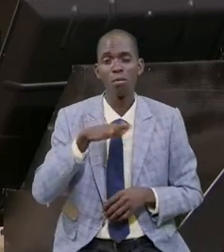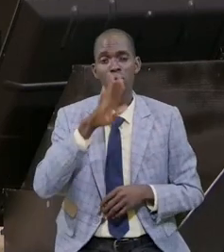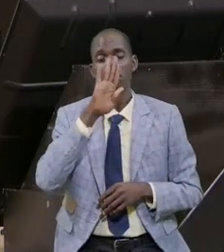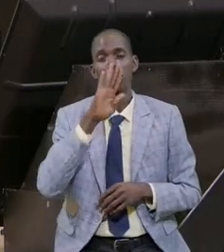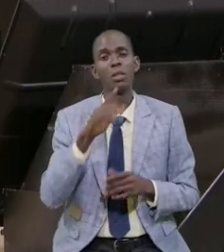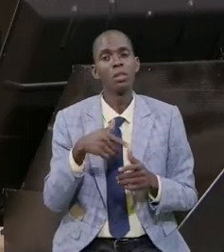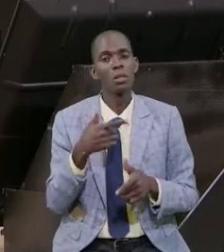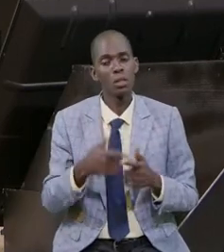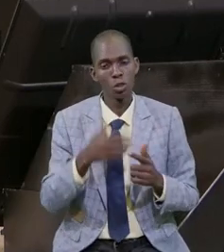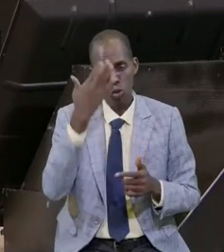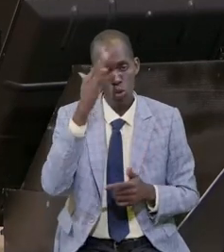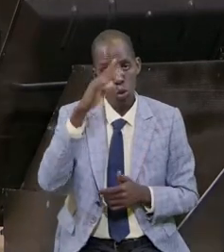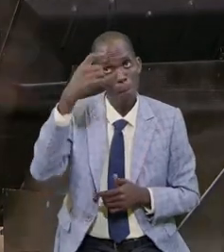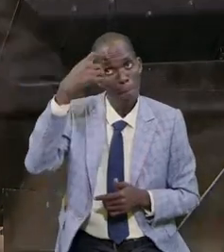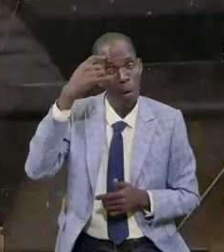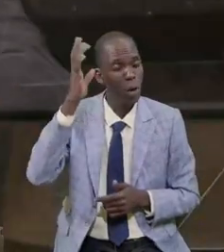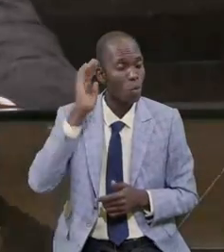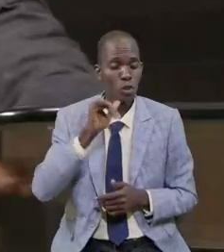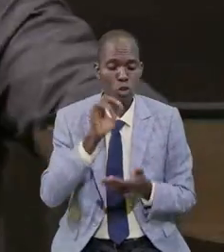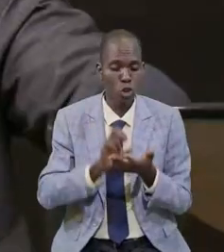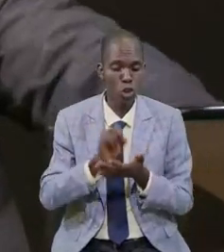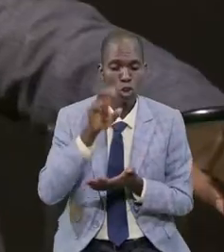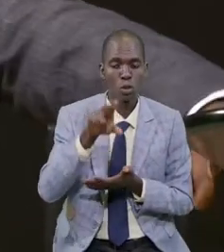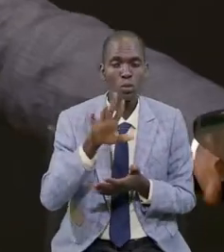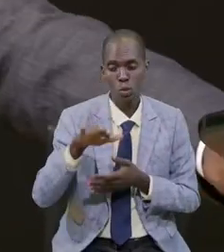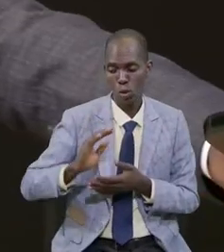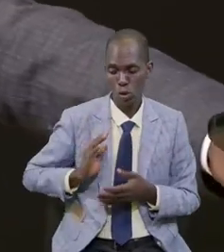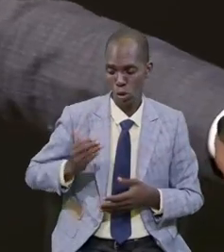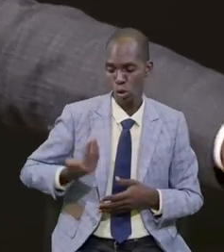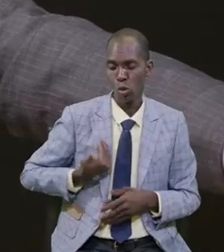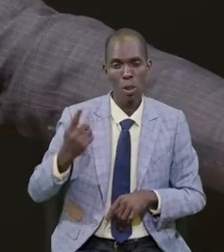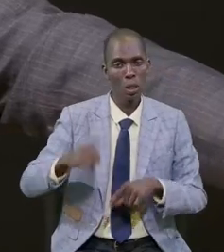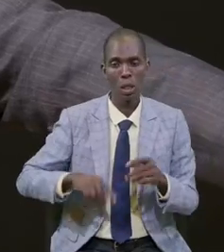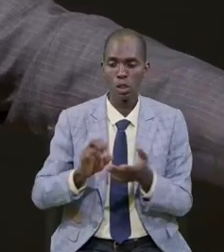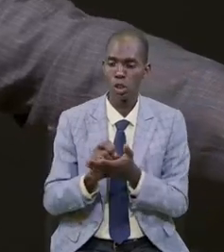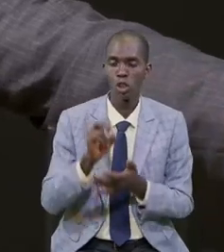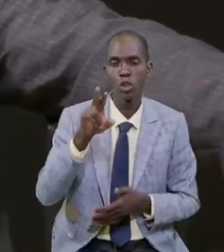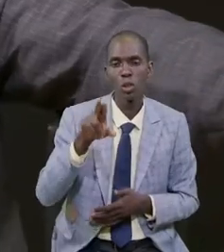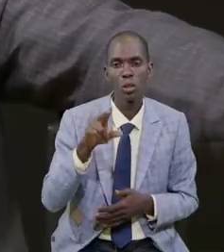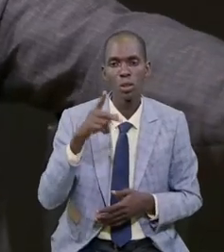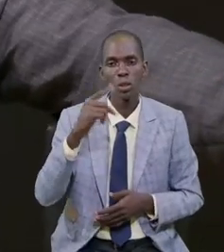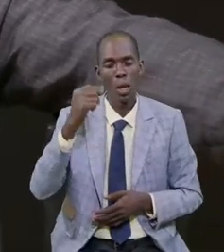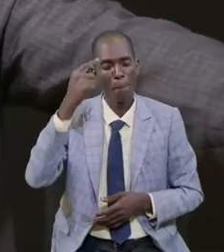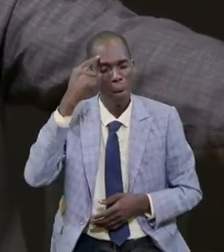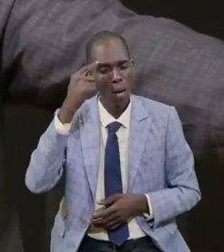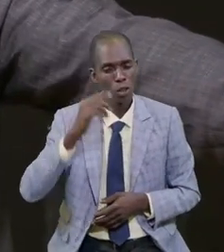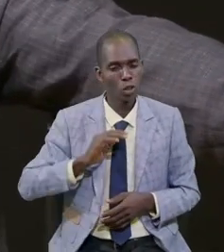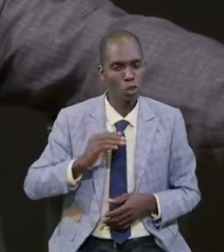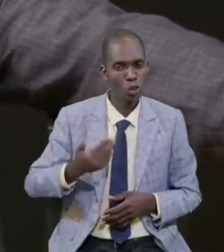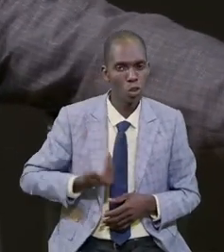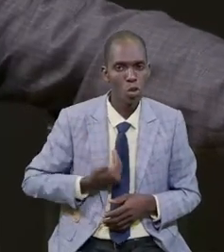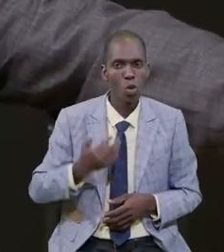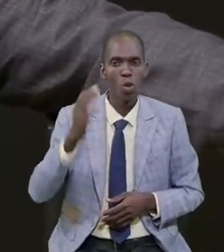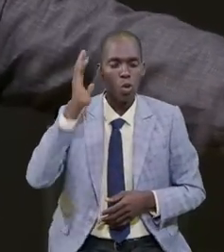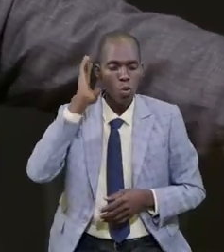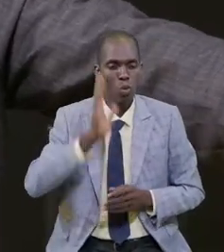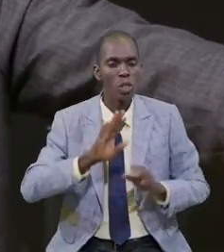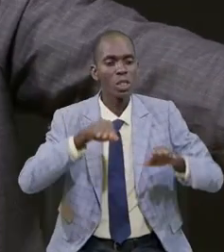ouais, l'esprit ne va pas sortir, votre corps, votre âme, l'esprit ne vont